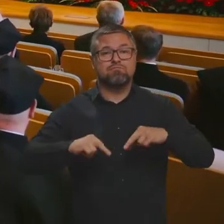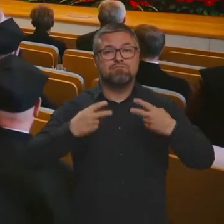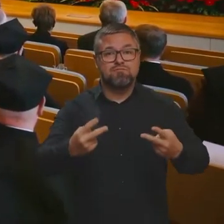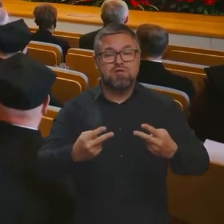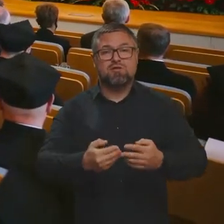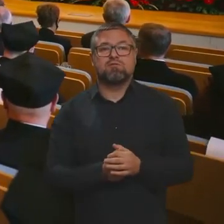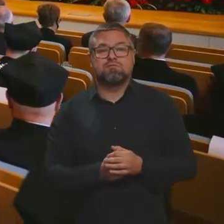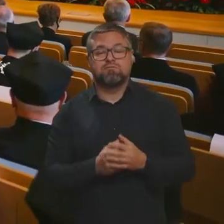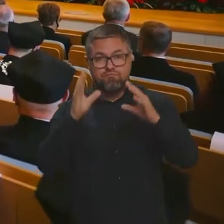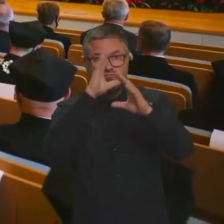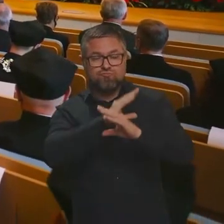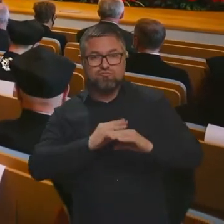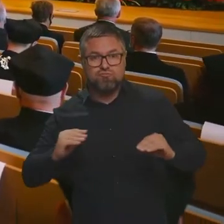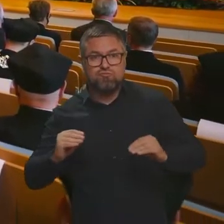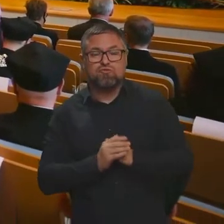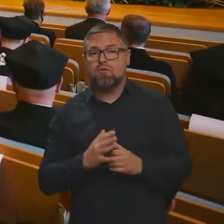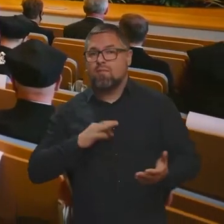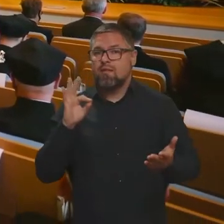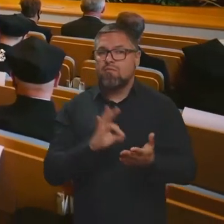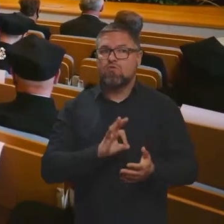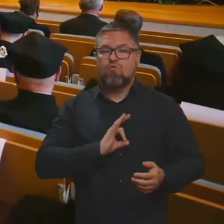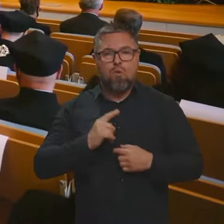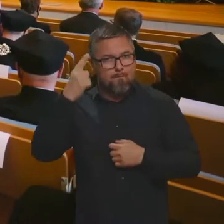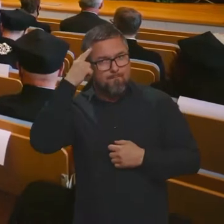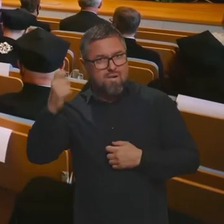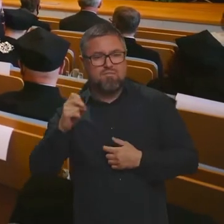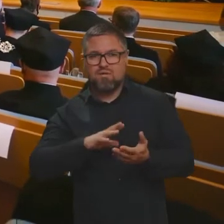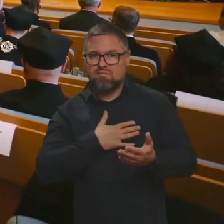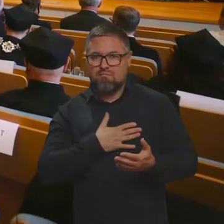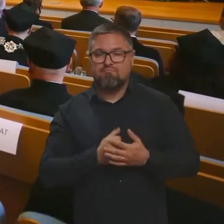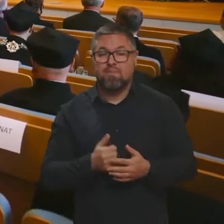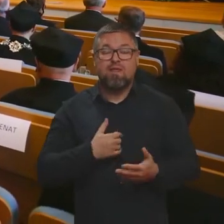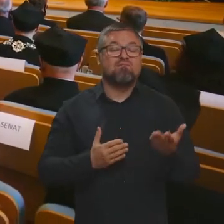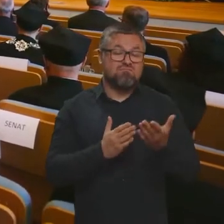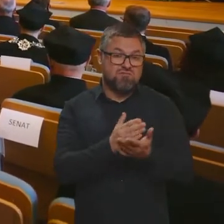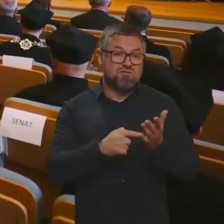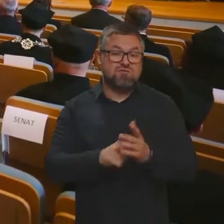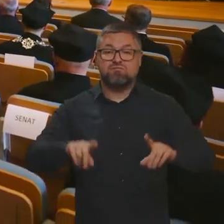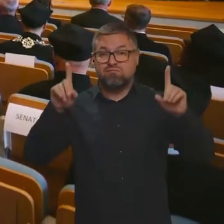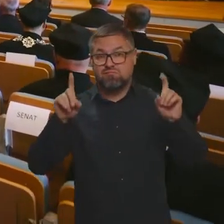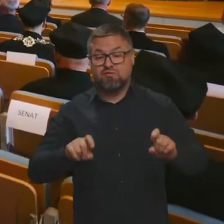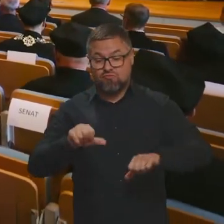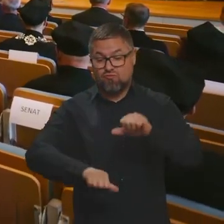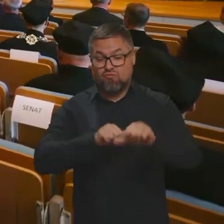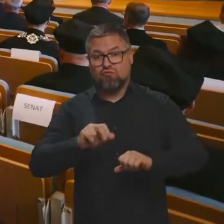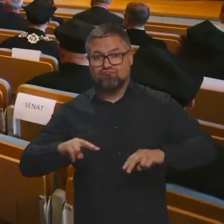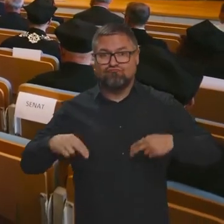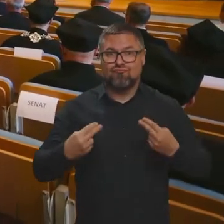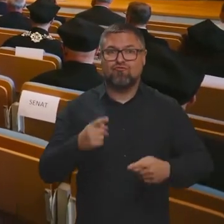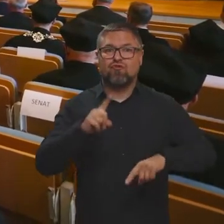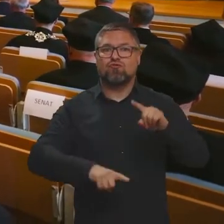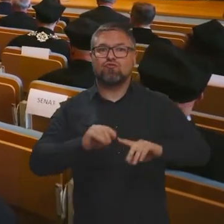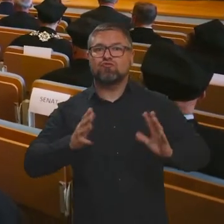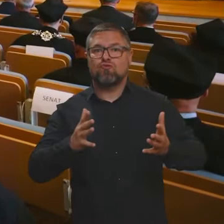przekazać wyrazy najwyższego szacunku i zapewnienie o mojej pamięci. Wierzę, że w rozpoczynającym się roku powrócimy do